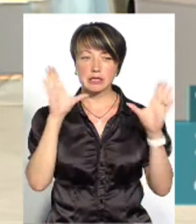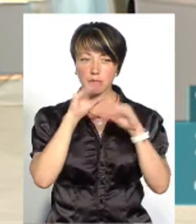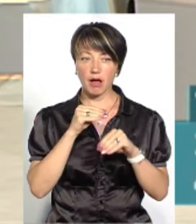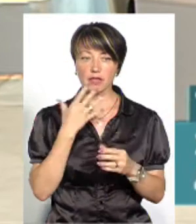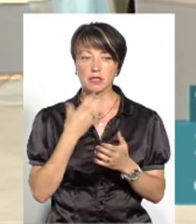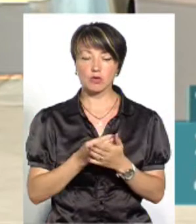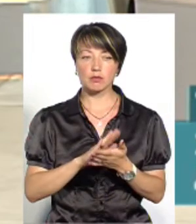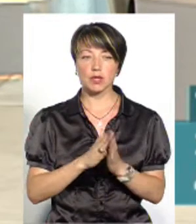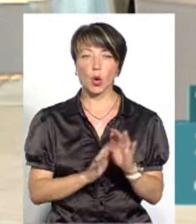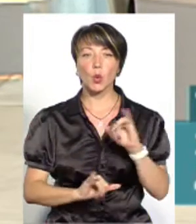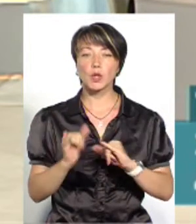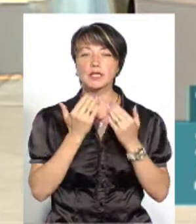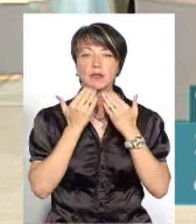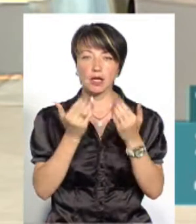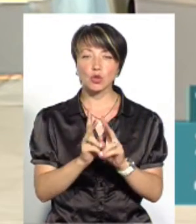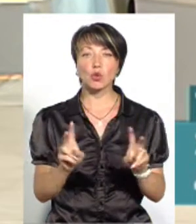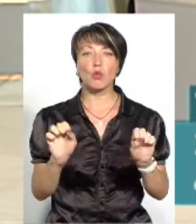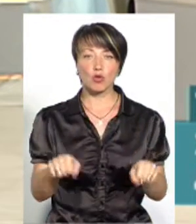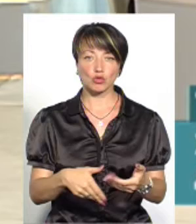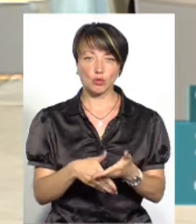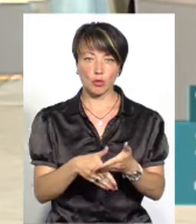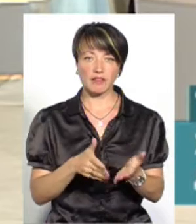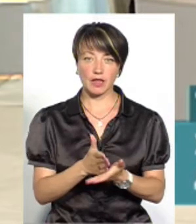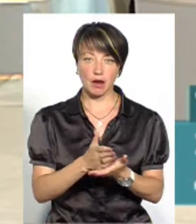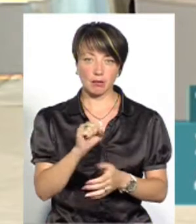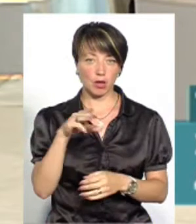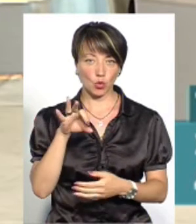справитися зі своїм станом, куди звертатися? Хто може допомогти